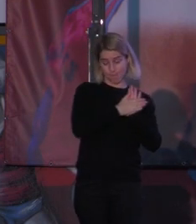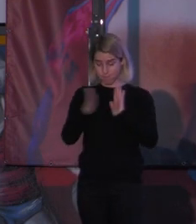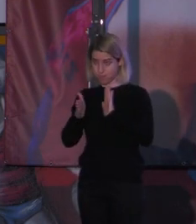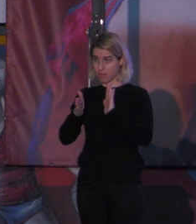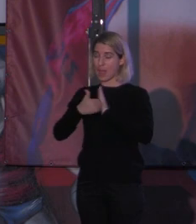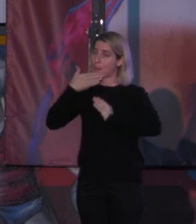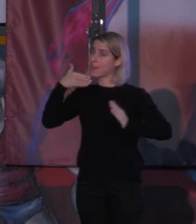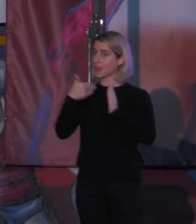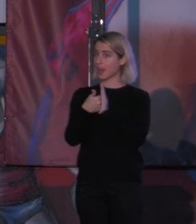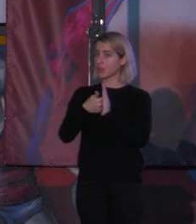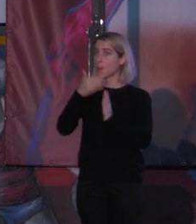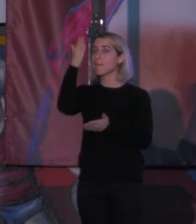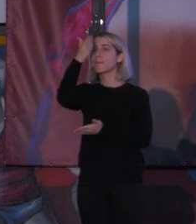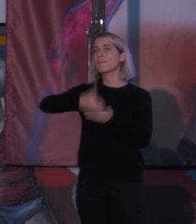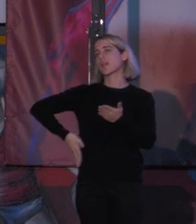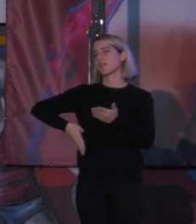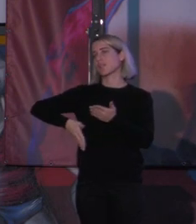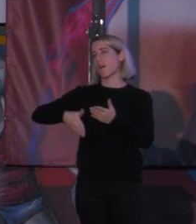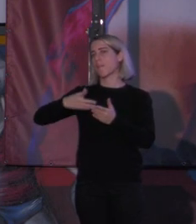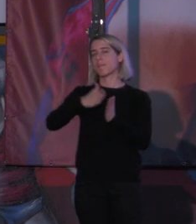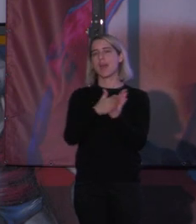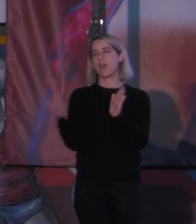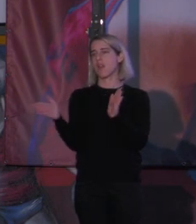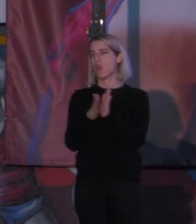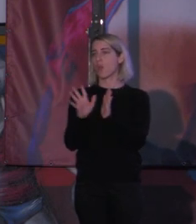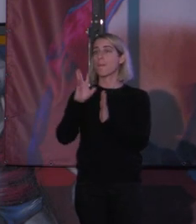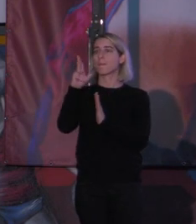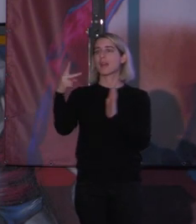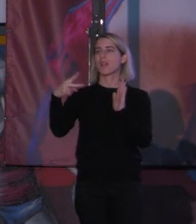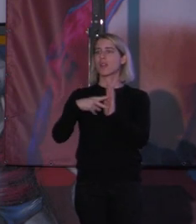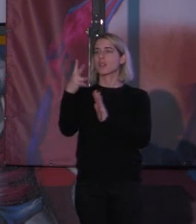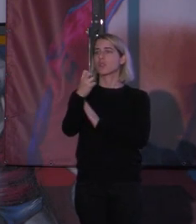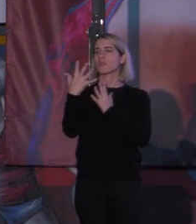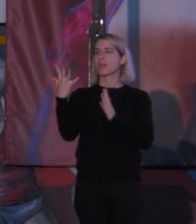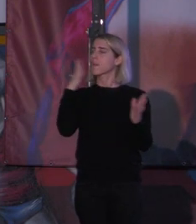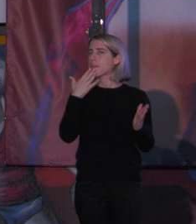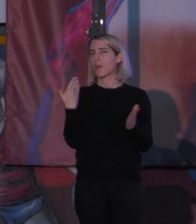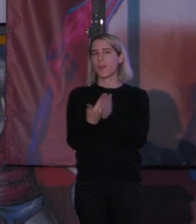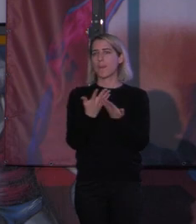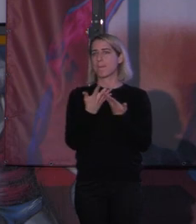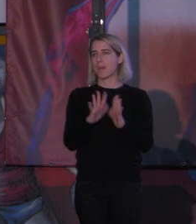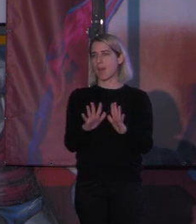μέσα της επόμενης δημοτικής περιόδου, μέχρι το 2025 δηλαδή.